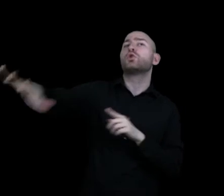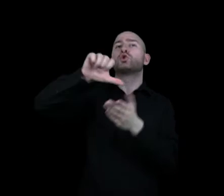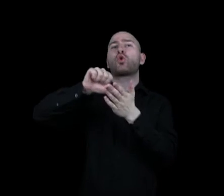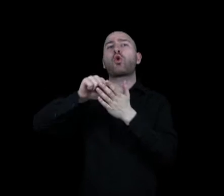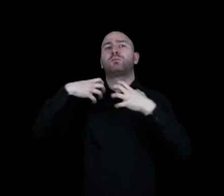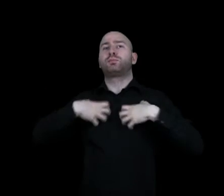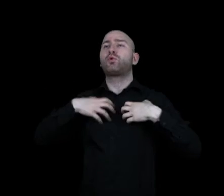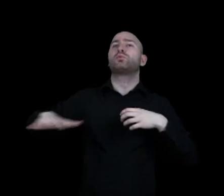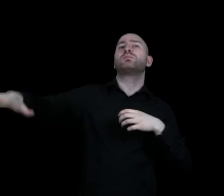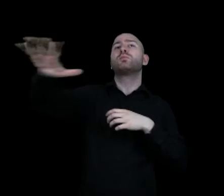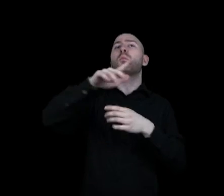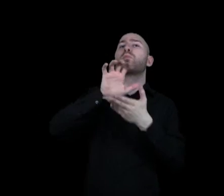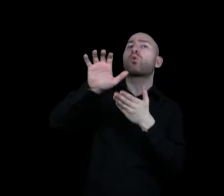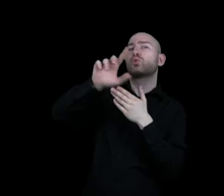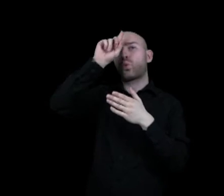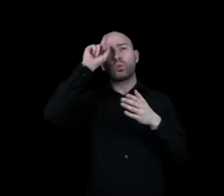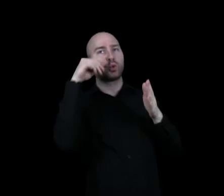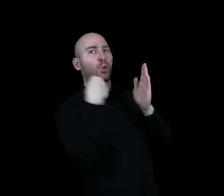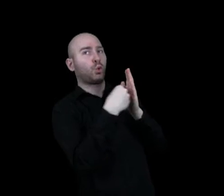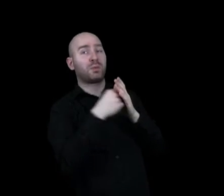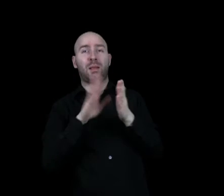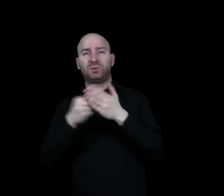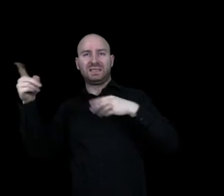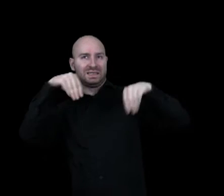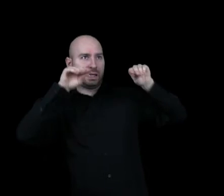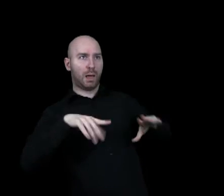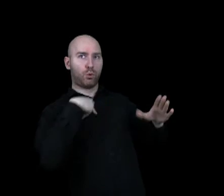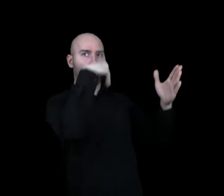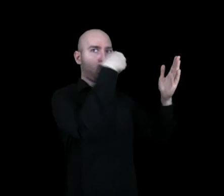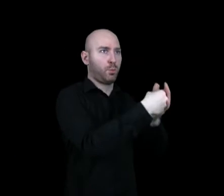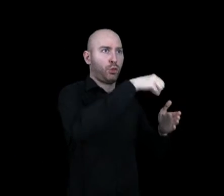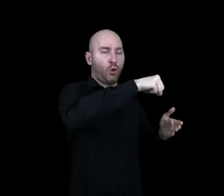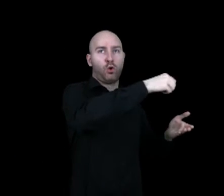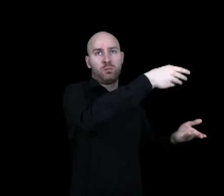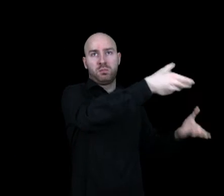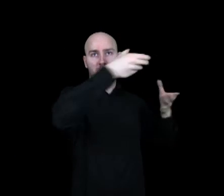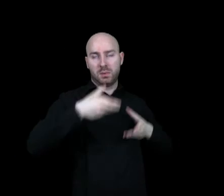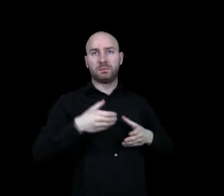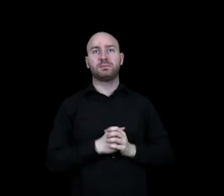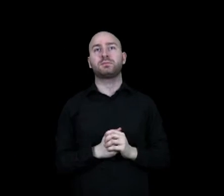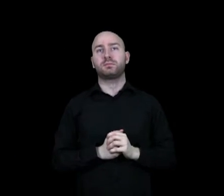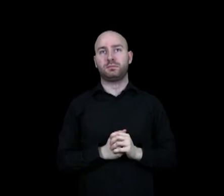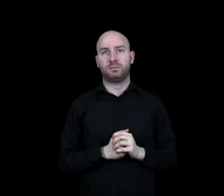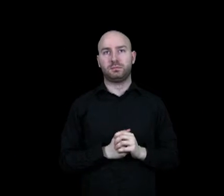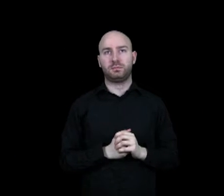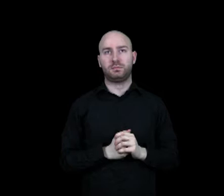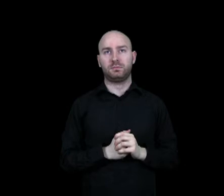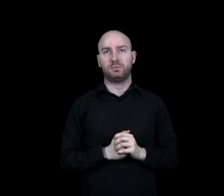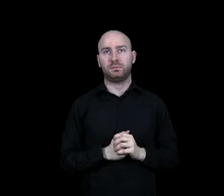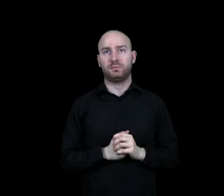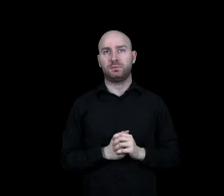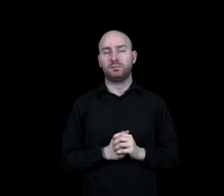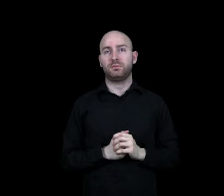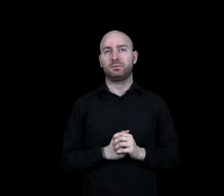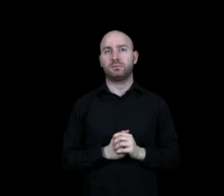zagregowaną korzyść, jaką ekosystem, producenci i konsumenci, czyli supermarkety, które są tu